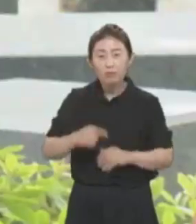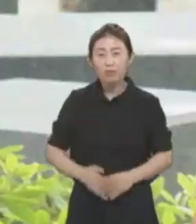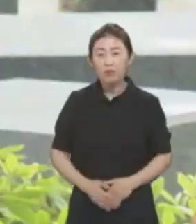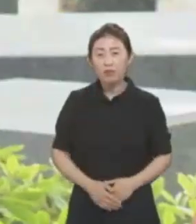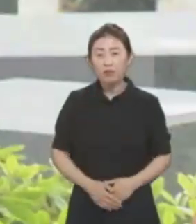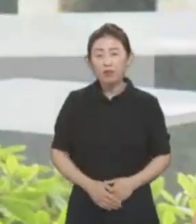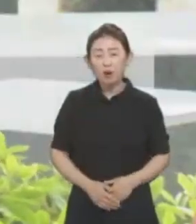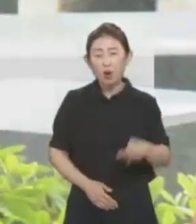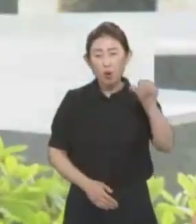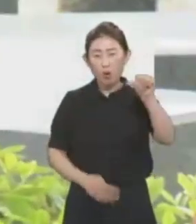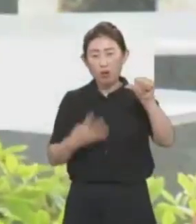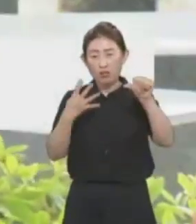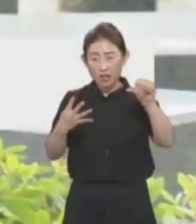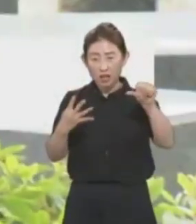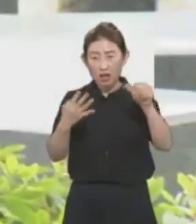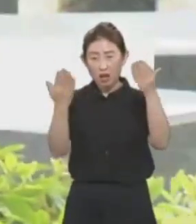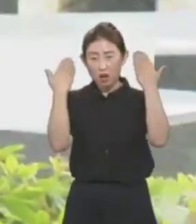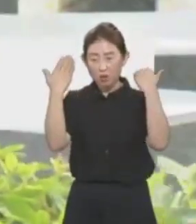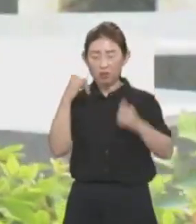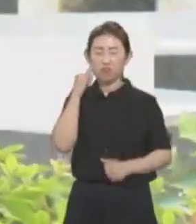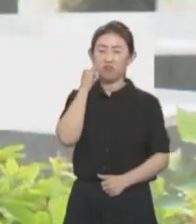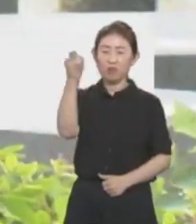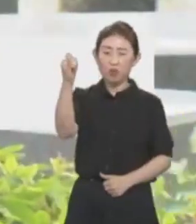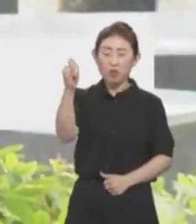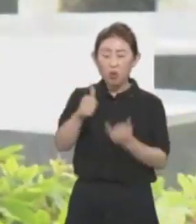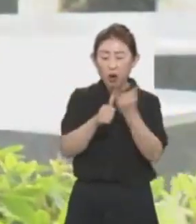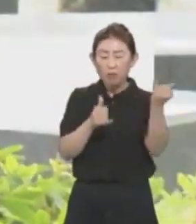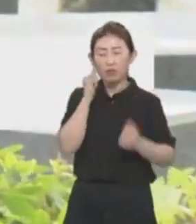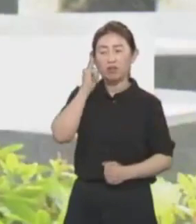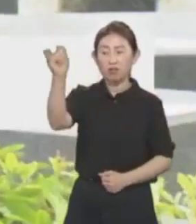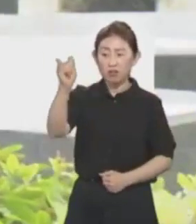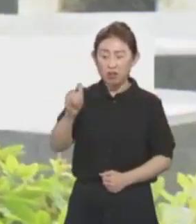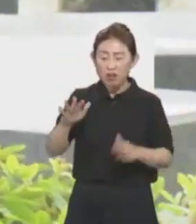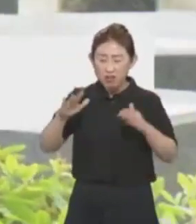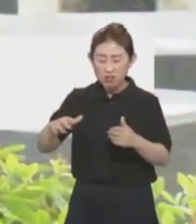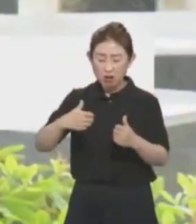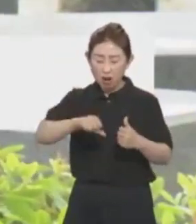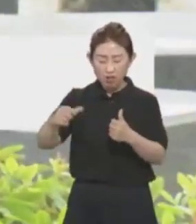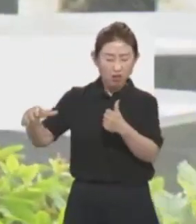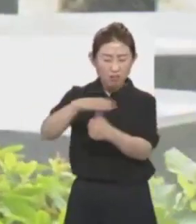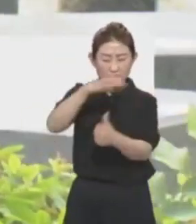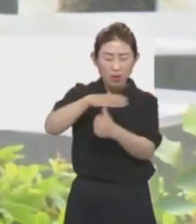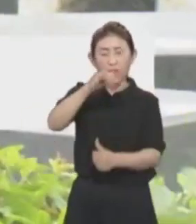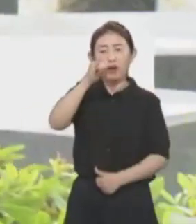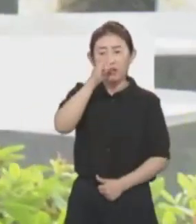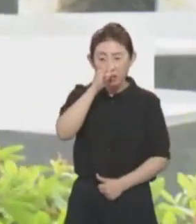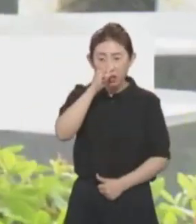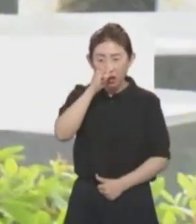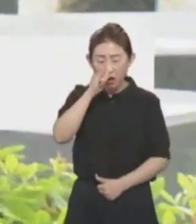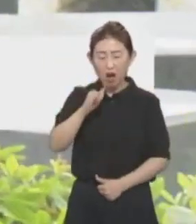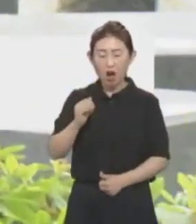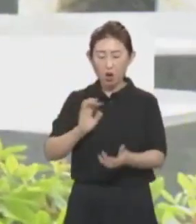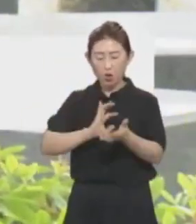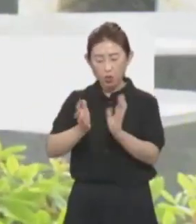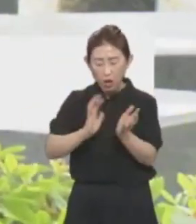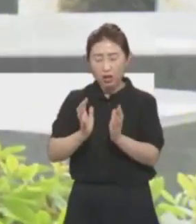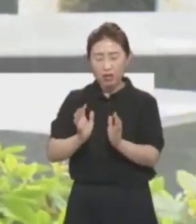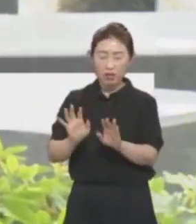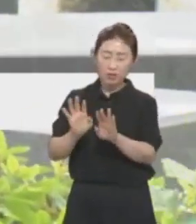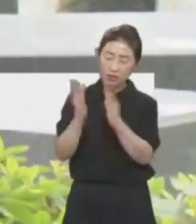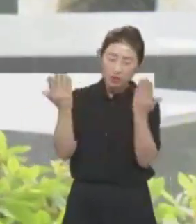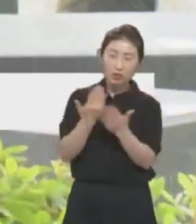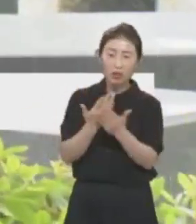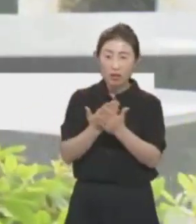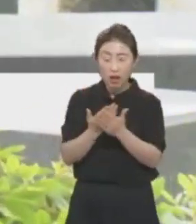날 집사람이자 학교로 전화를 걸어서 학교폭력이 이루어지고 있고 학교폭력 방지위원회를 열어달라. 그러니까 담임